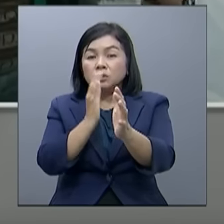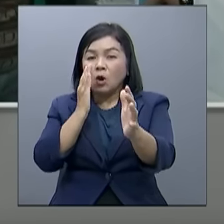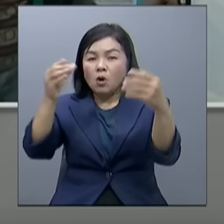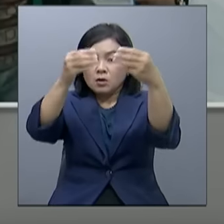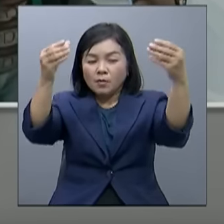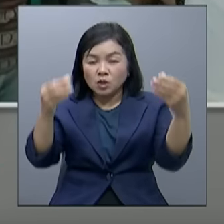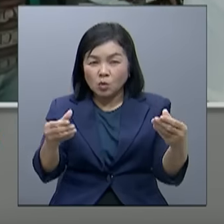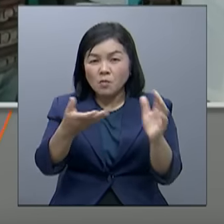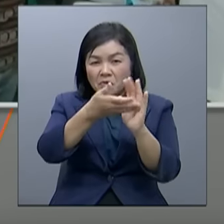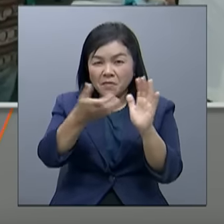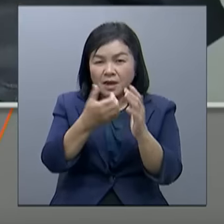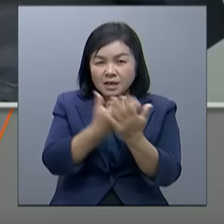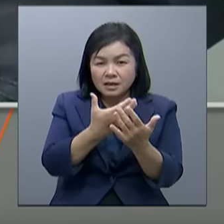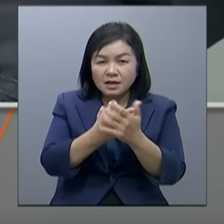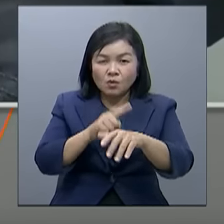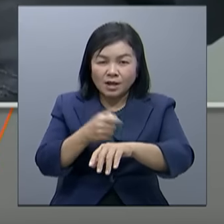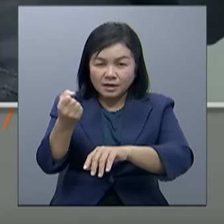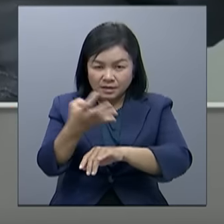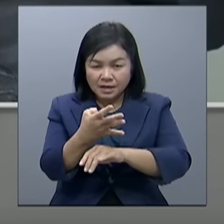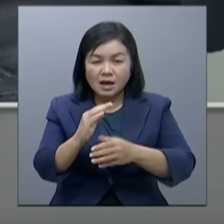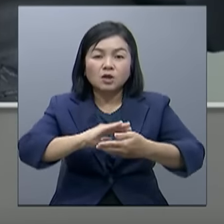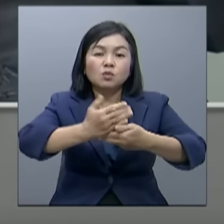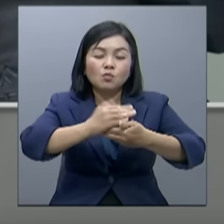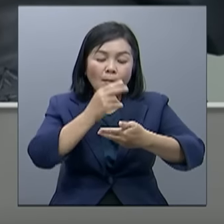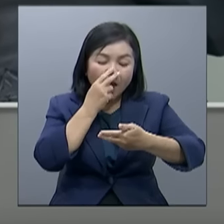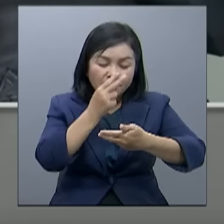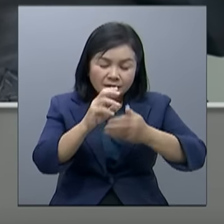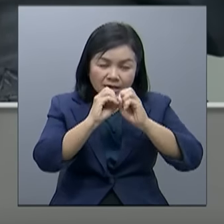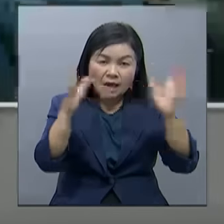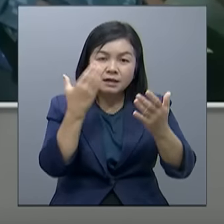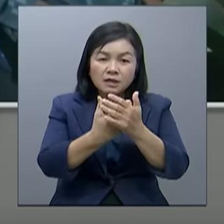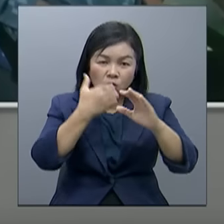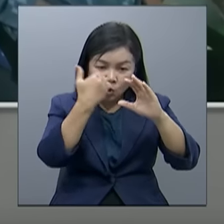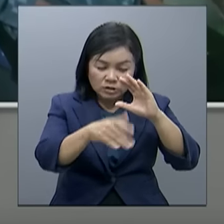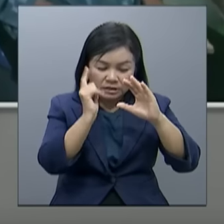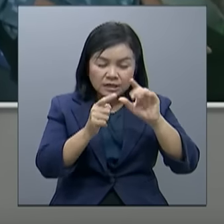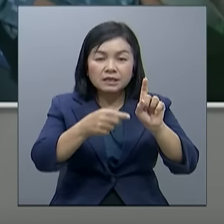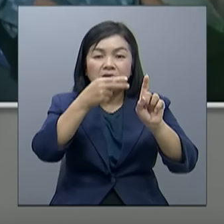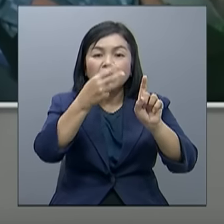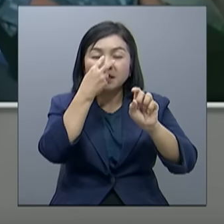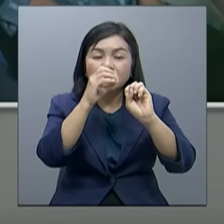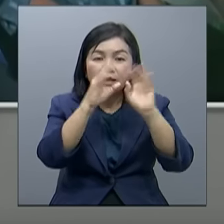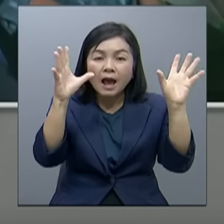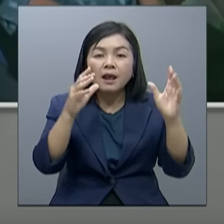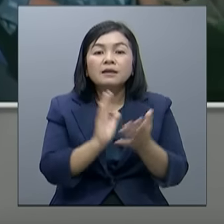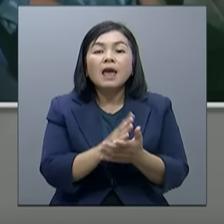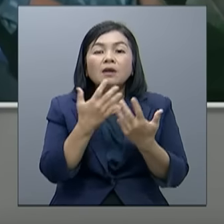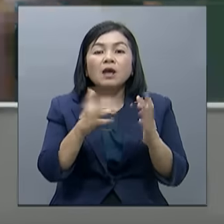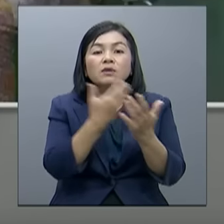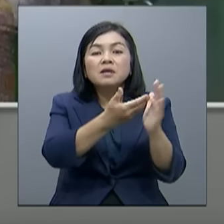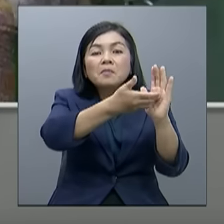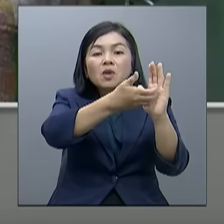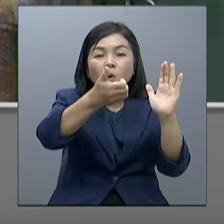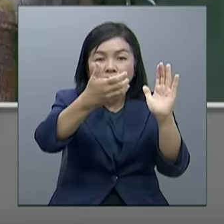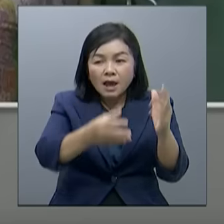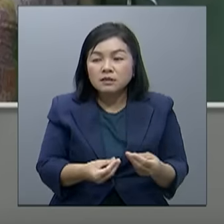แต่ตีสี่เอาสมุดบัญชีไปปรับด้วยนะคะเพื่อให้เห็นกับตาว่าเงินเข้ามาจริงๆค่ะทันทีที่เงินออกมาก็คือเอา